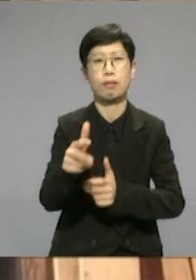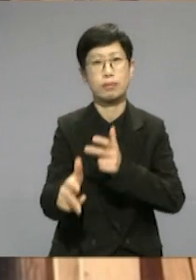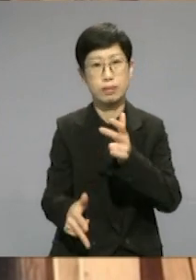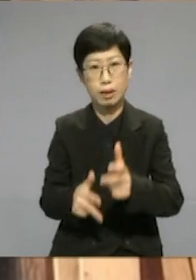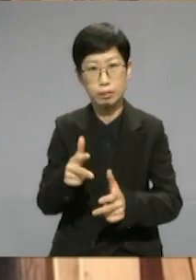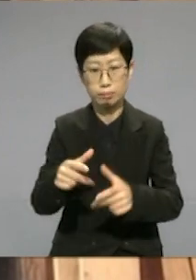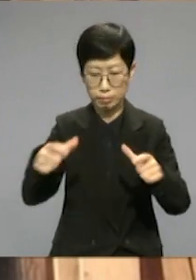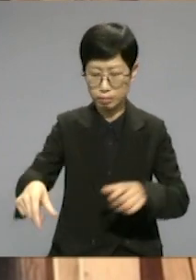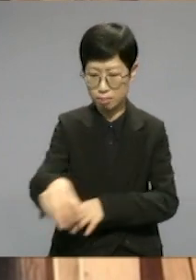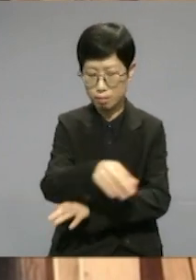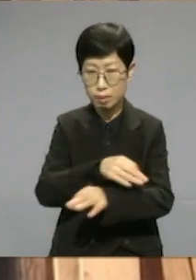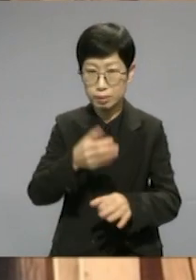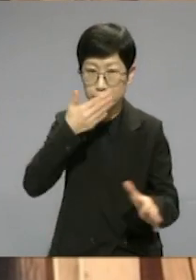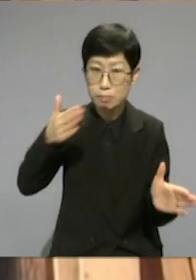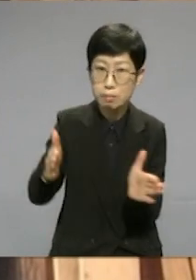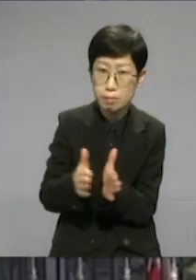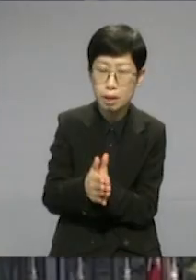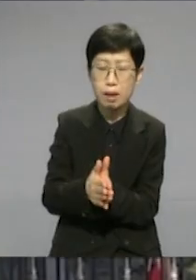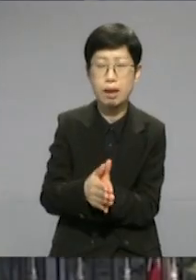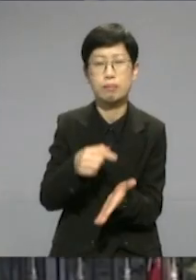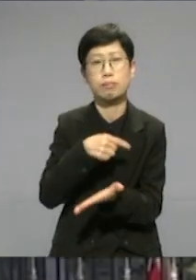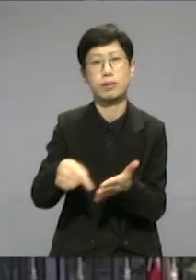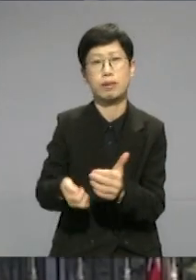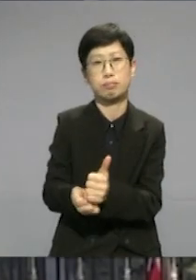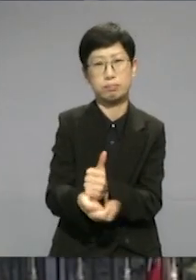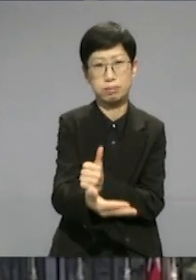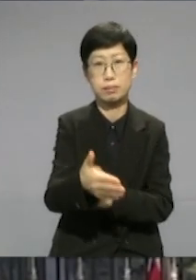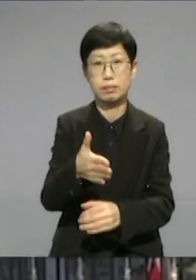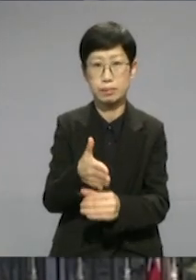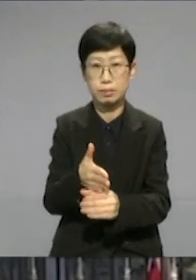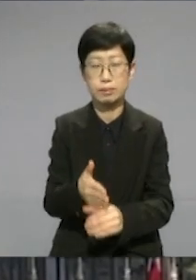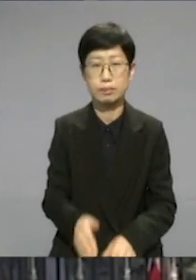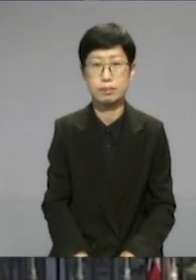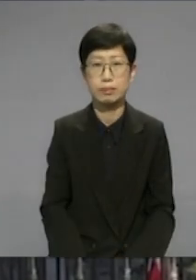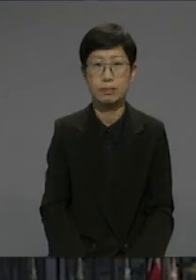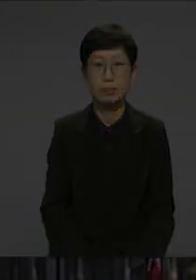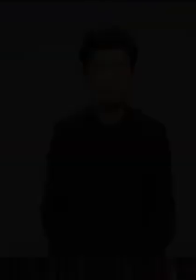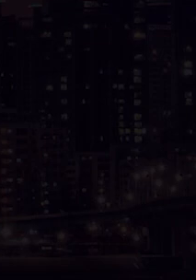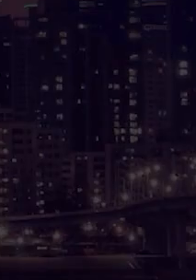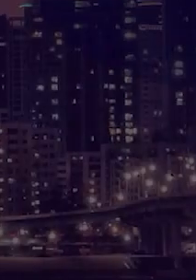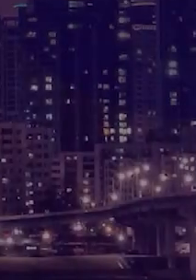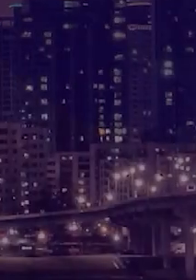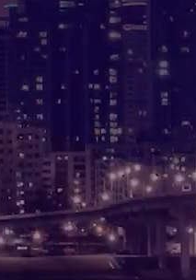악영향을 미치고 있습니다. 월드뉴스 유영선입니다.